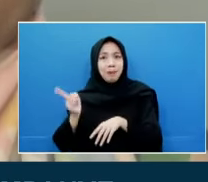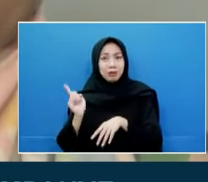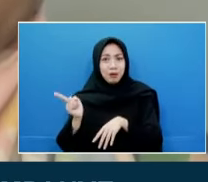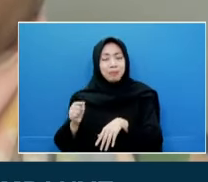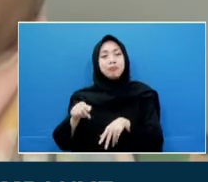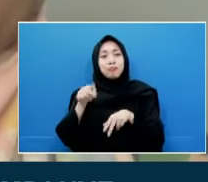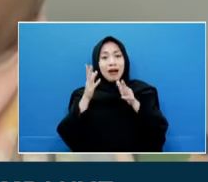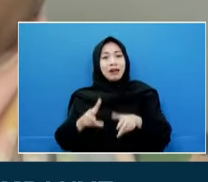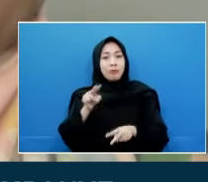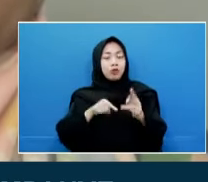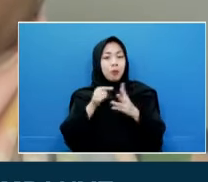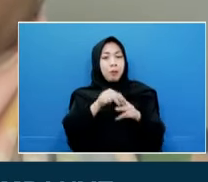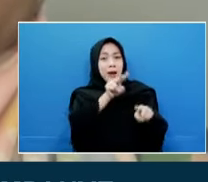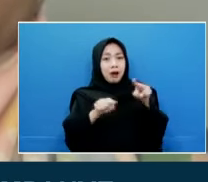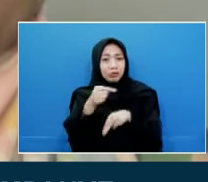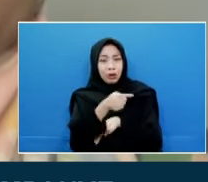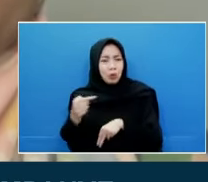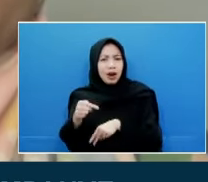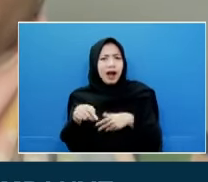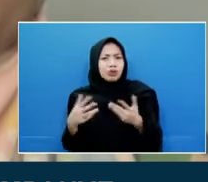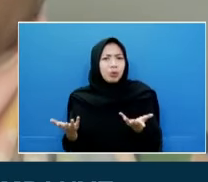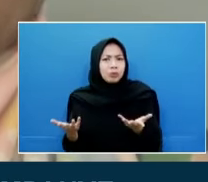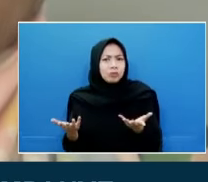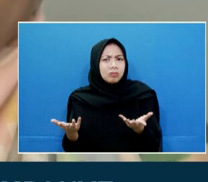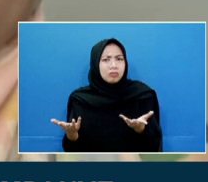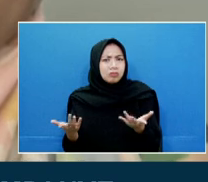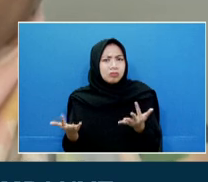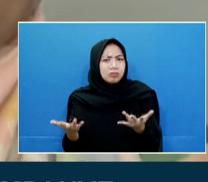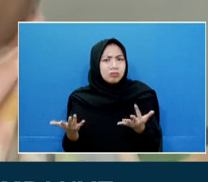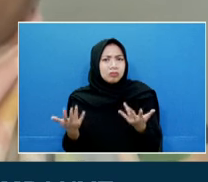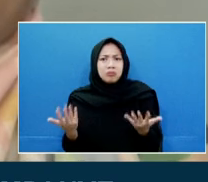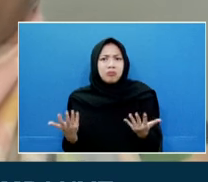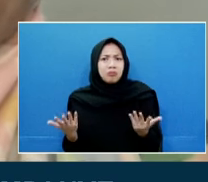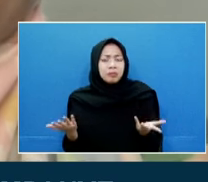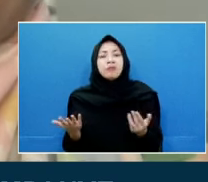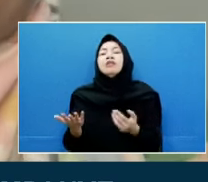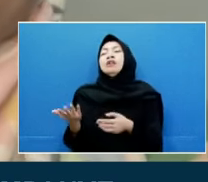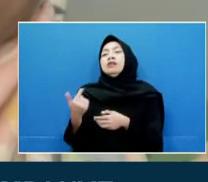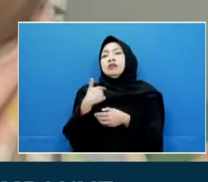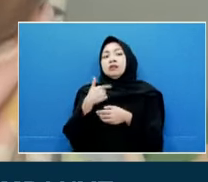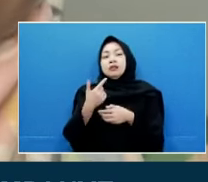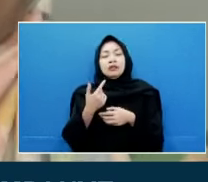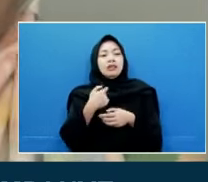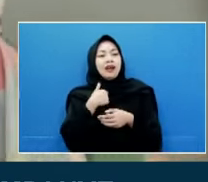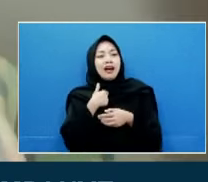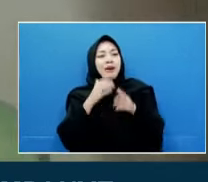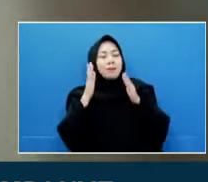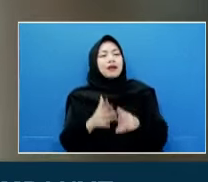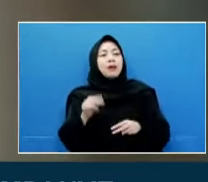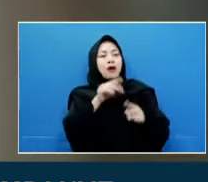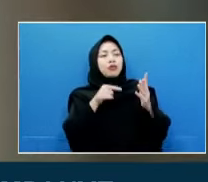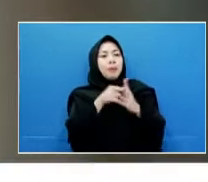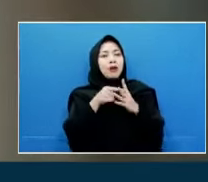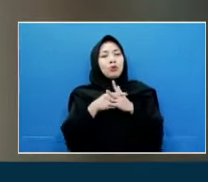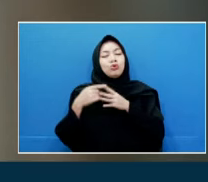lemah begitu atau Anda melihatnya Seperti apa karena tadi kewenangannya di dikurangi ya kewenangan bwa